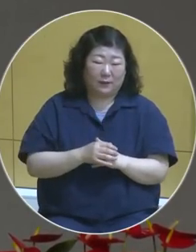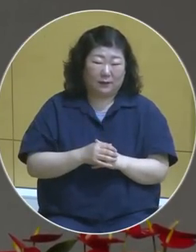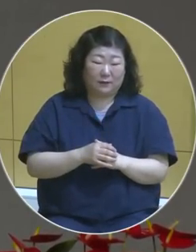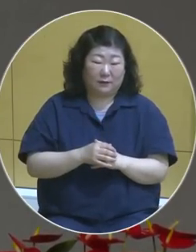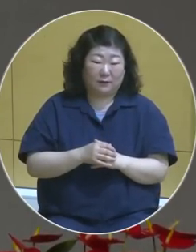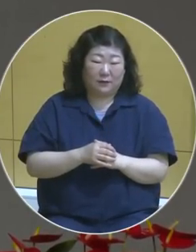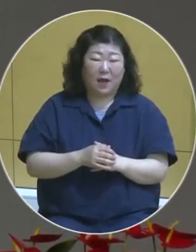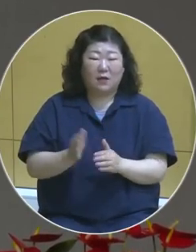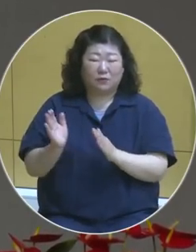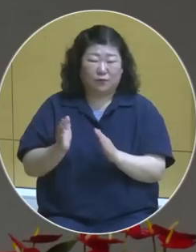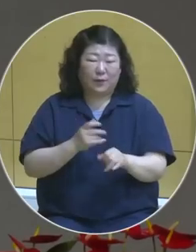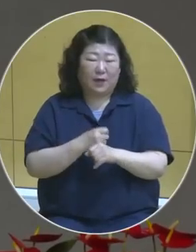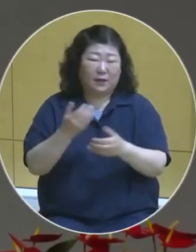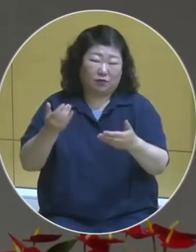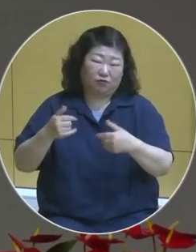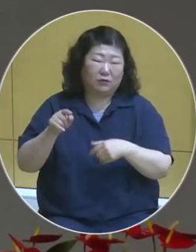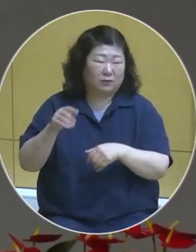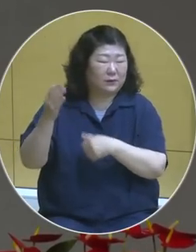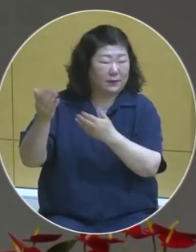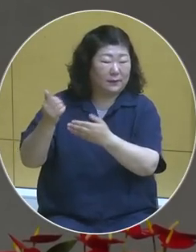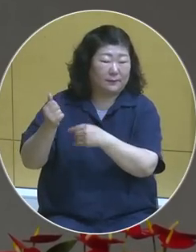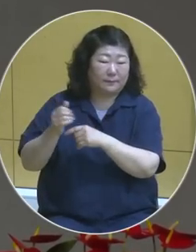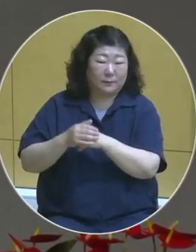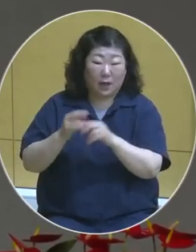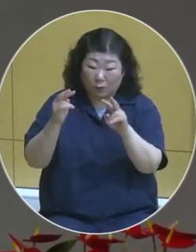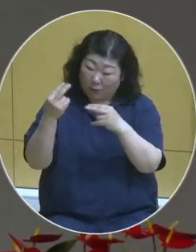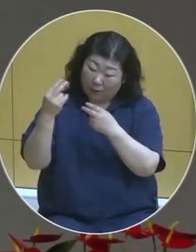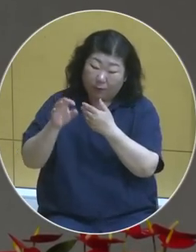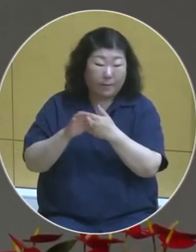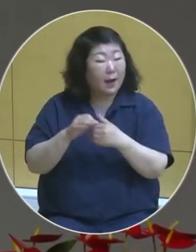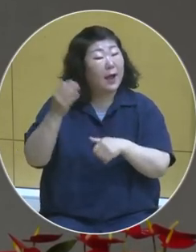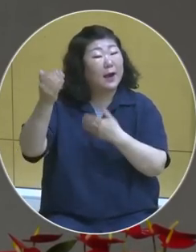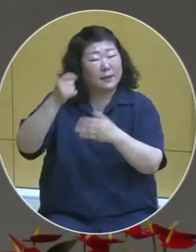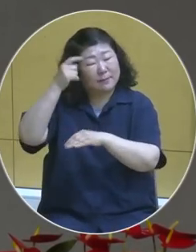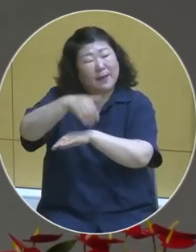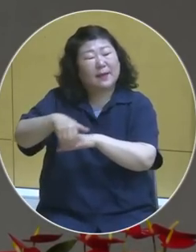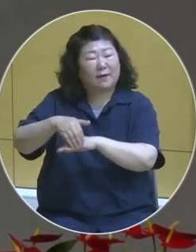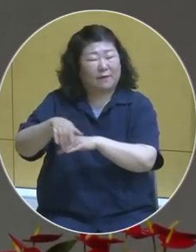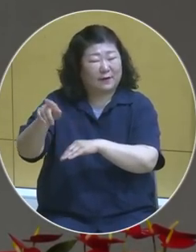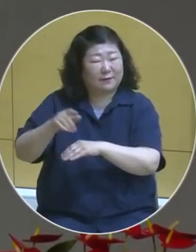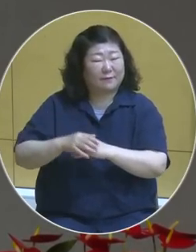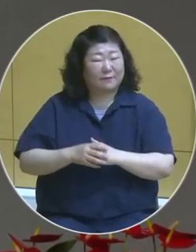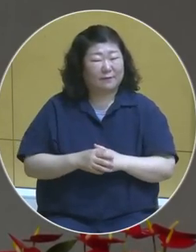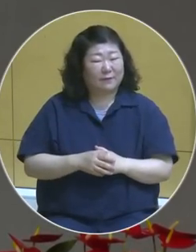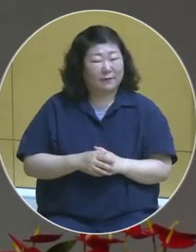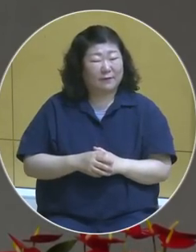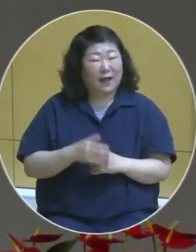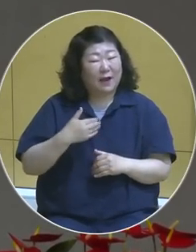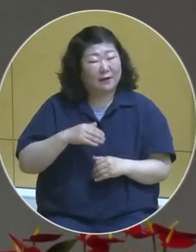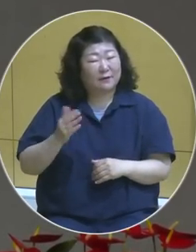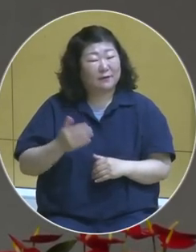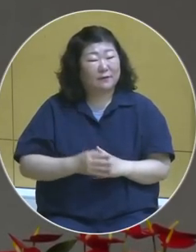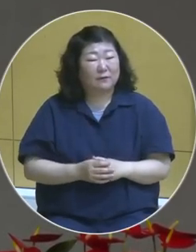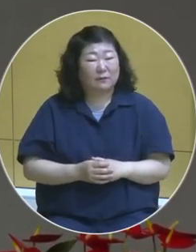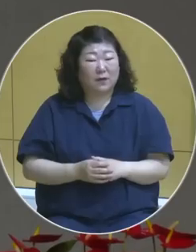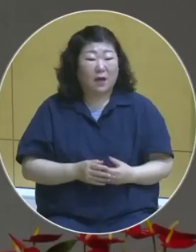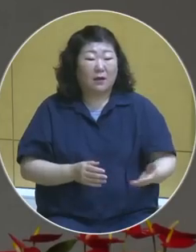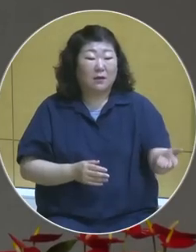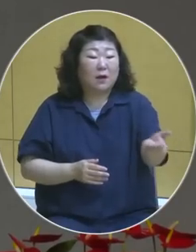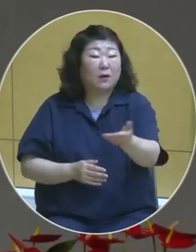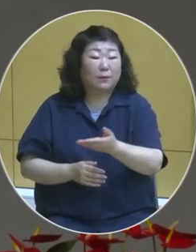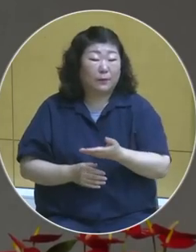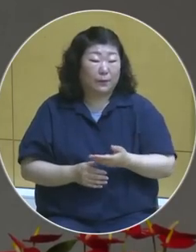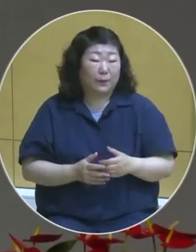하신 것을 봅니다. 돌아보면 하나님께서 계획을 세우셨구나 하는 것을 보게 됩니다. 아마 여러분들도 제 말씀을